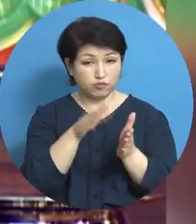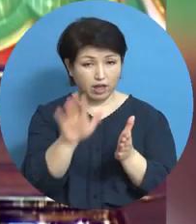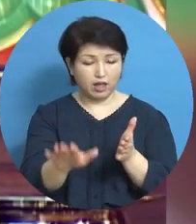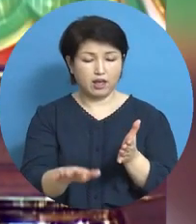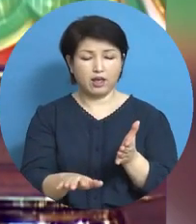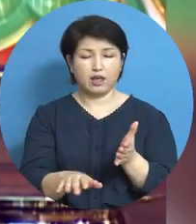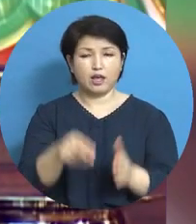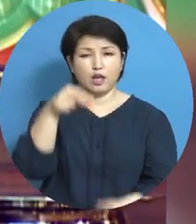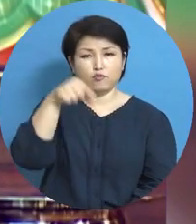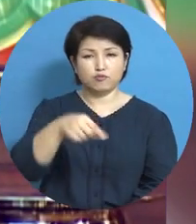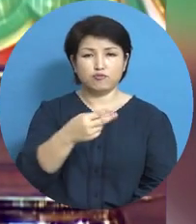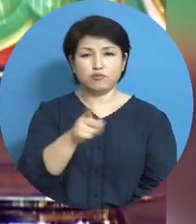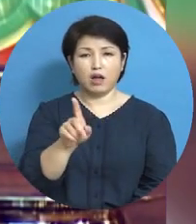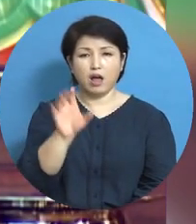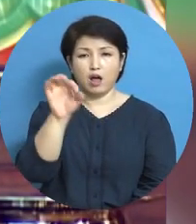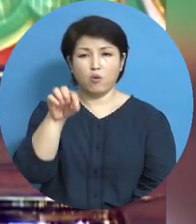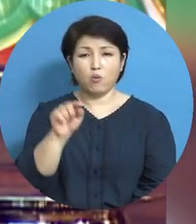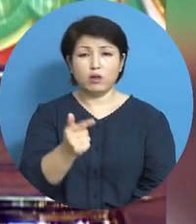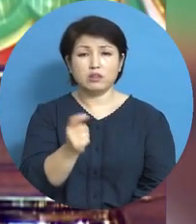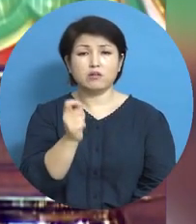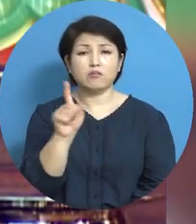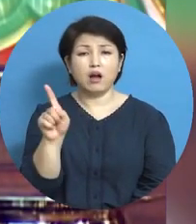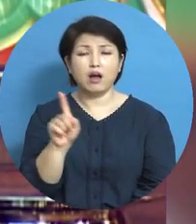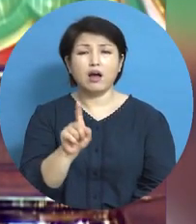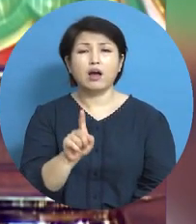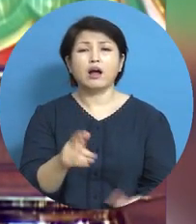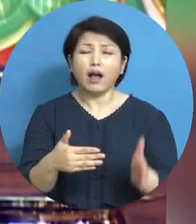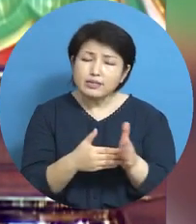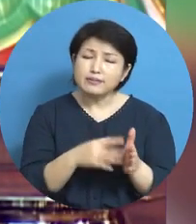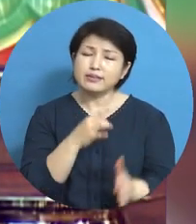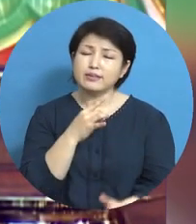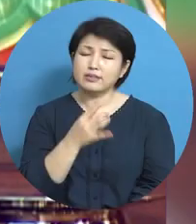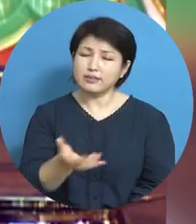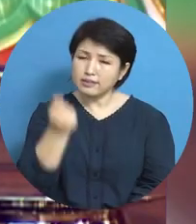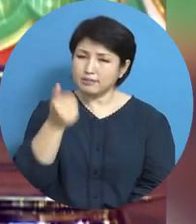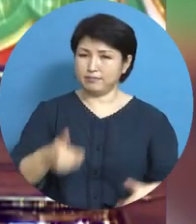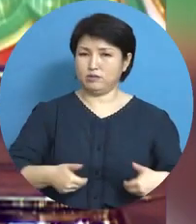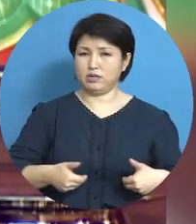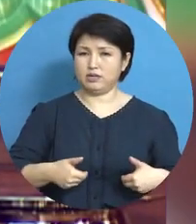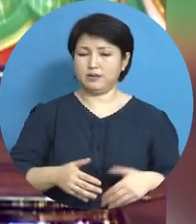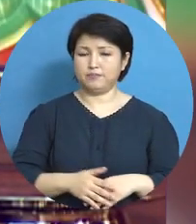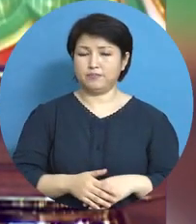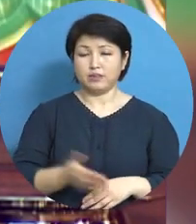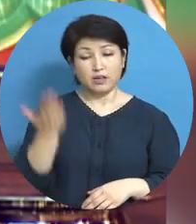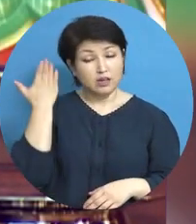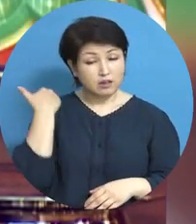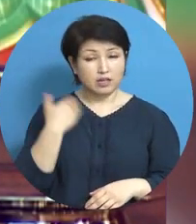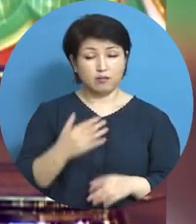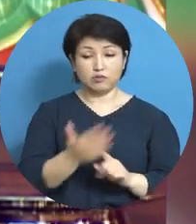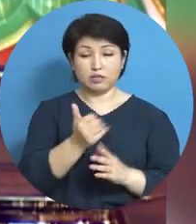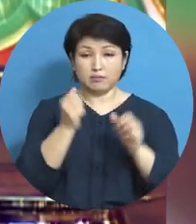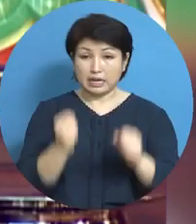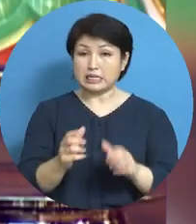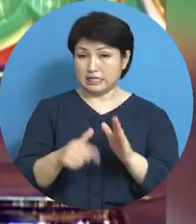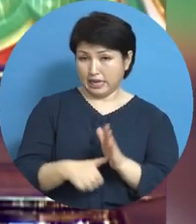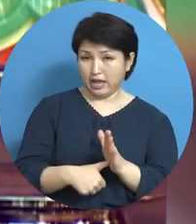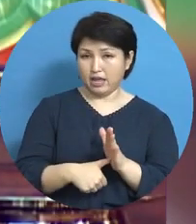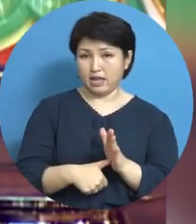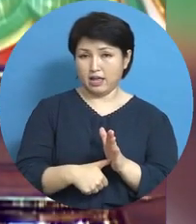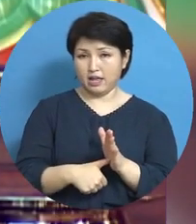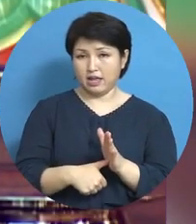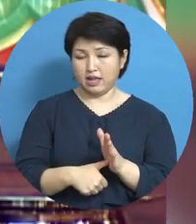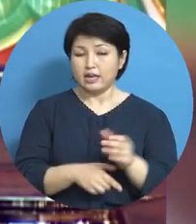된다. 이 부처님 당시에 부처님 법문 듣고 이치를 깨쳤다. 그래서 견도가